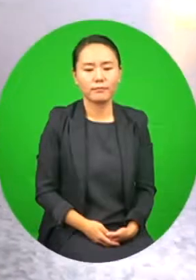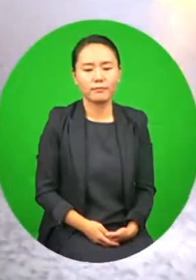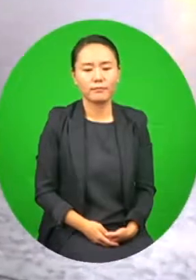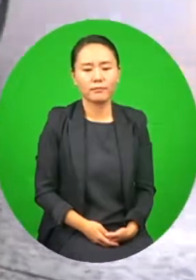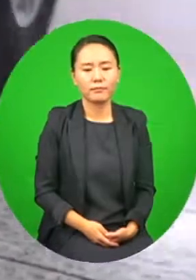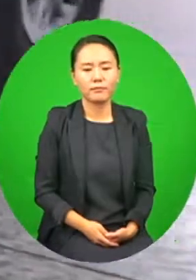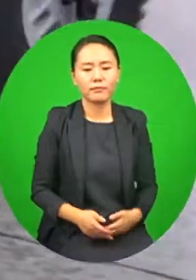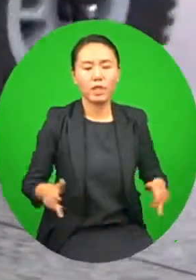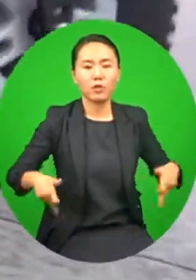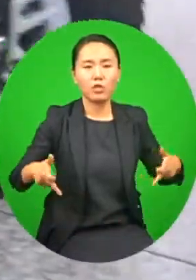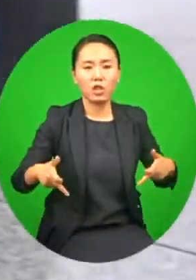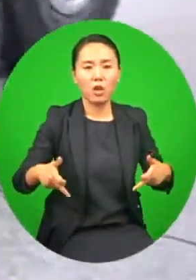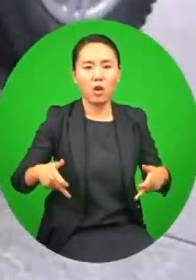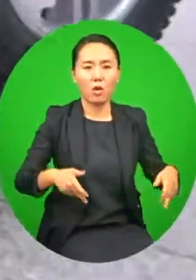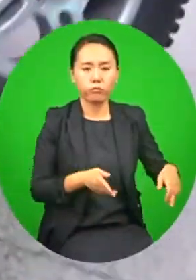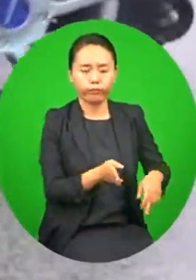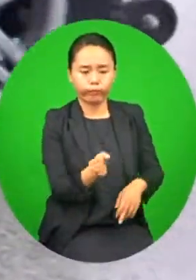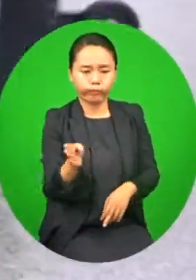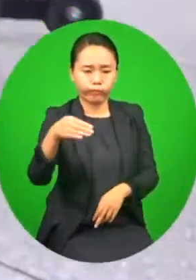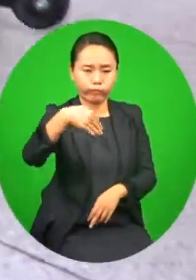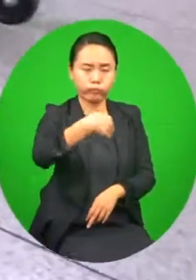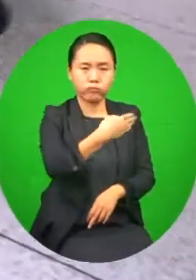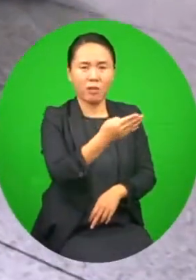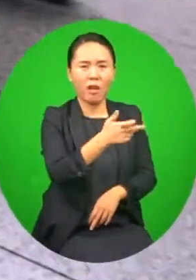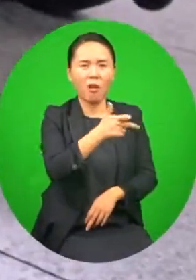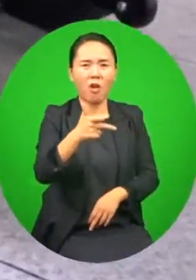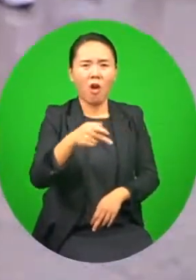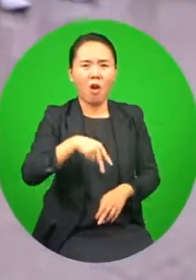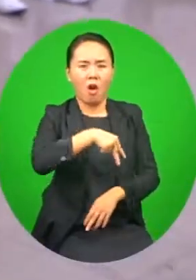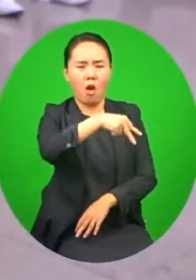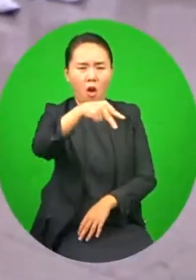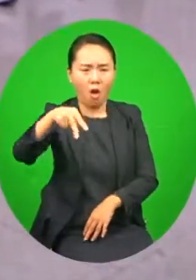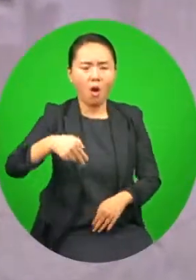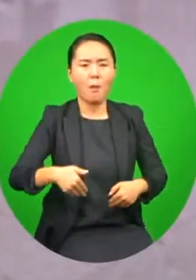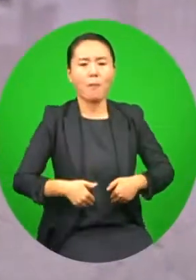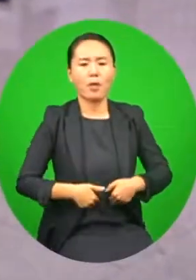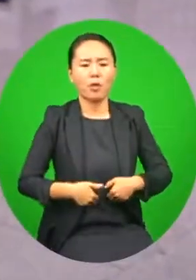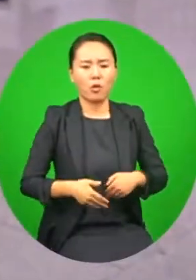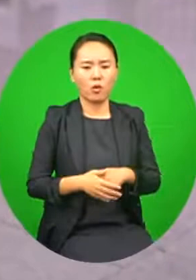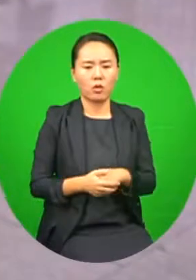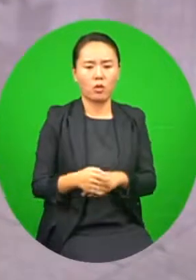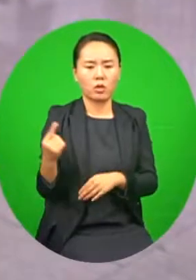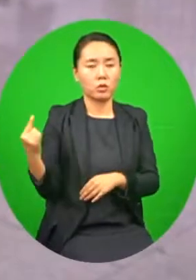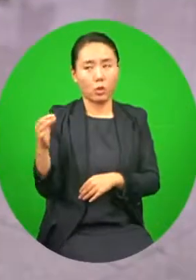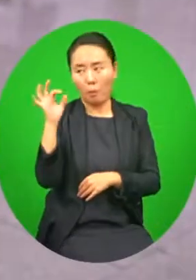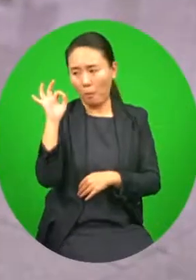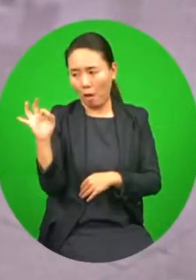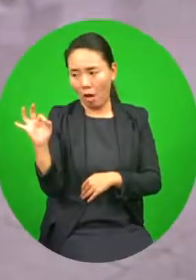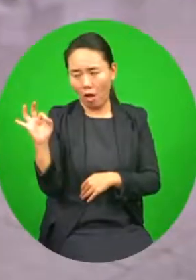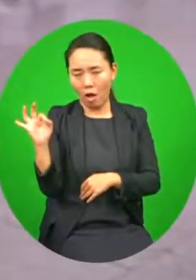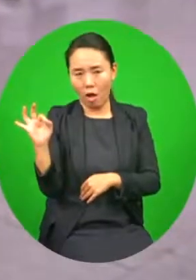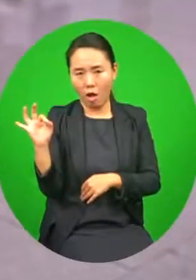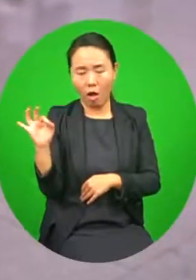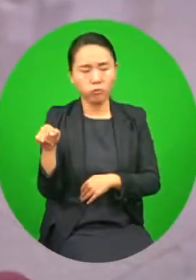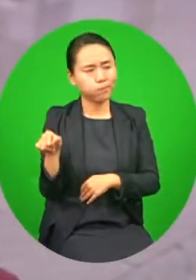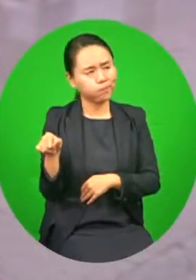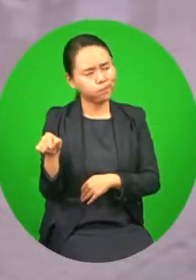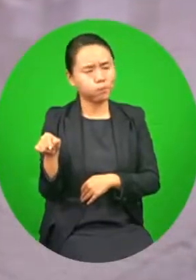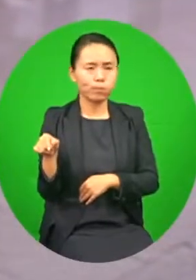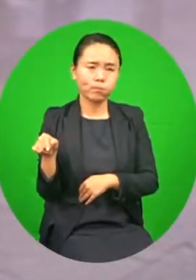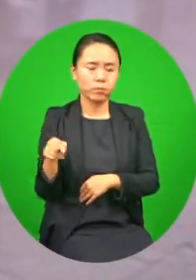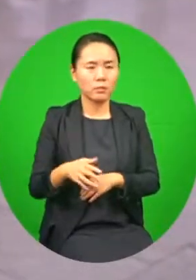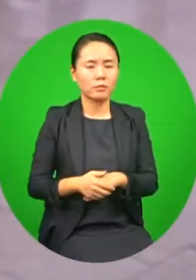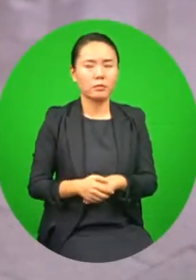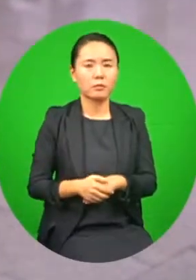있어요. 회전 반경이 좀 넓어요. 아, 그러네요. 이쪽 분 보다 보면 또 이쪽 분이 옆에 있으면 다치고 사람이